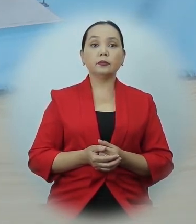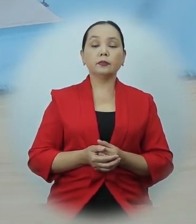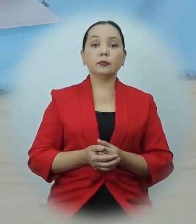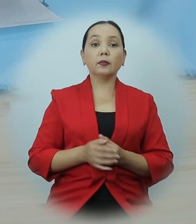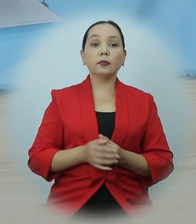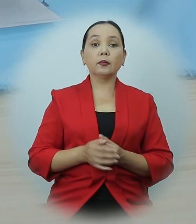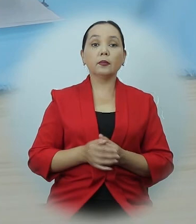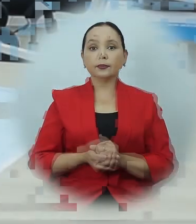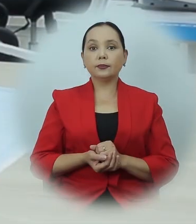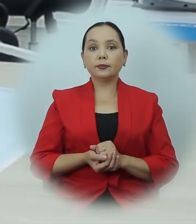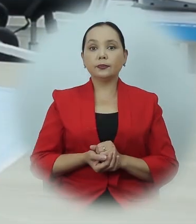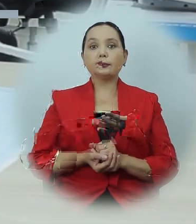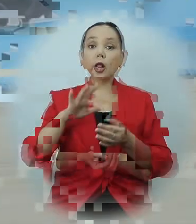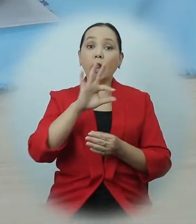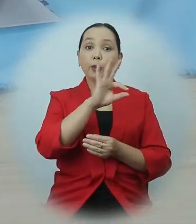И